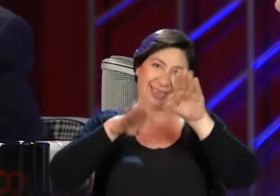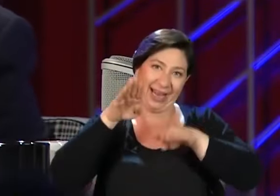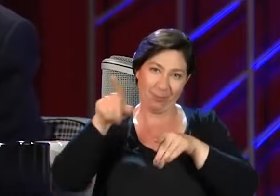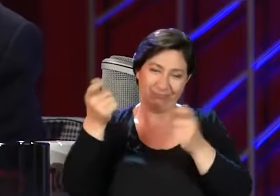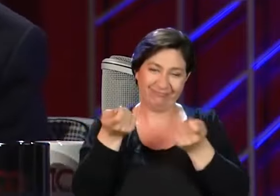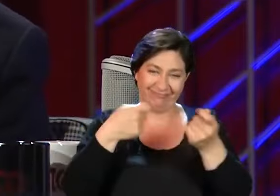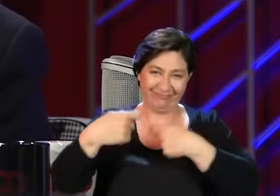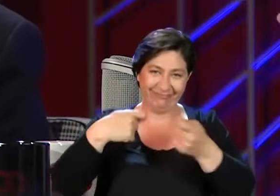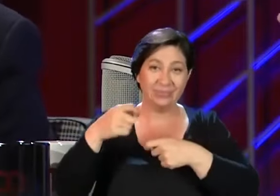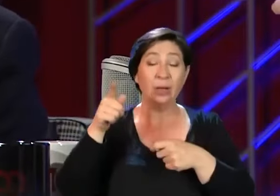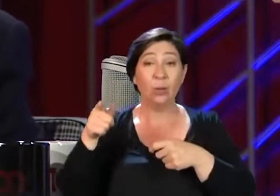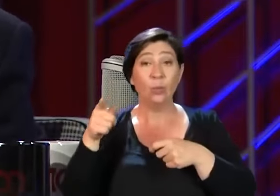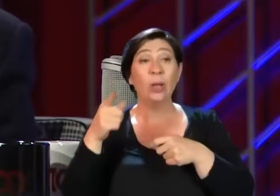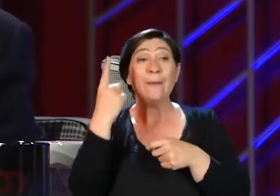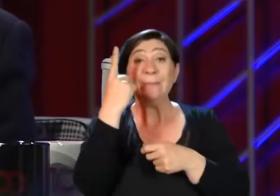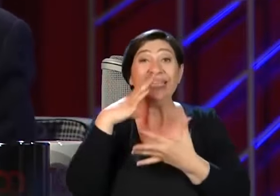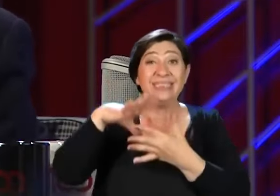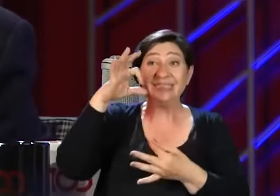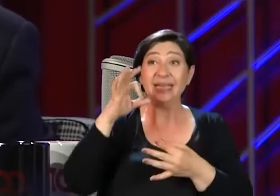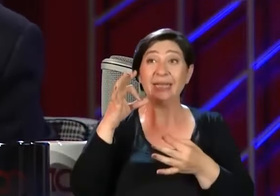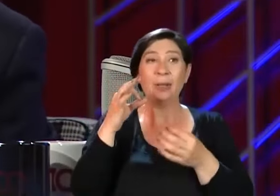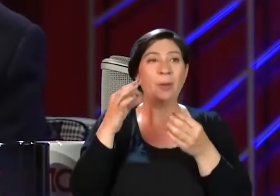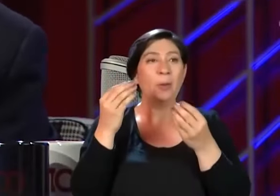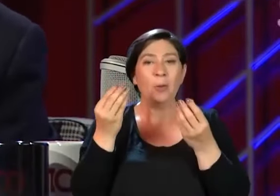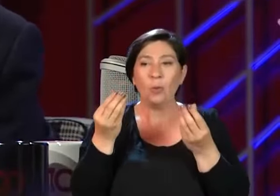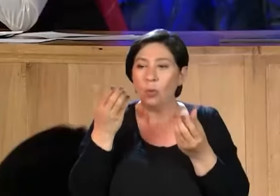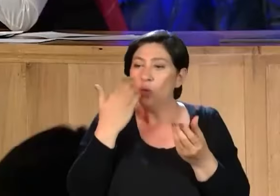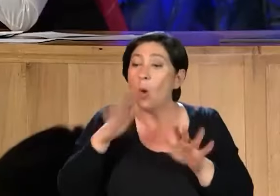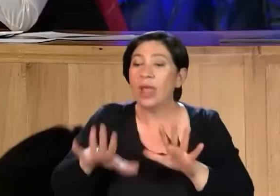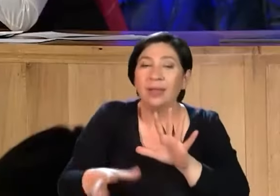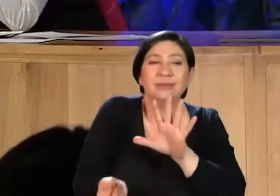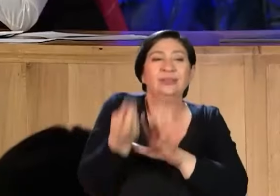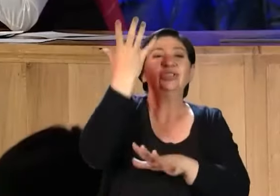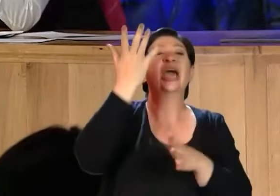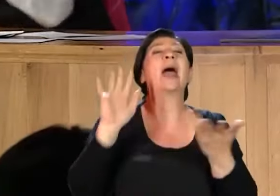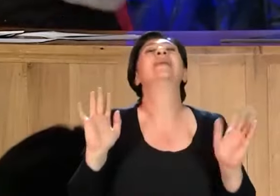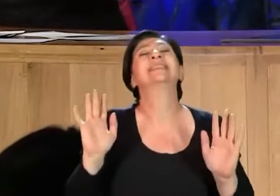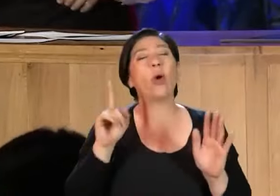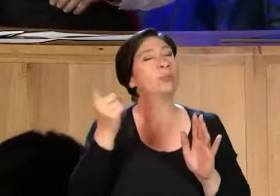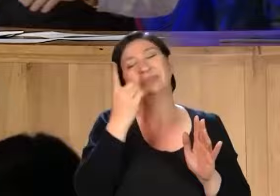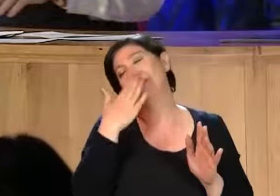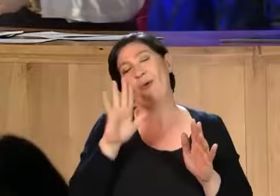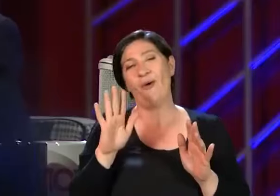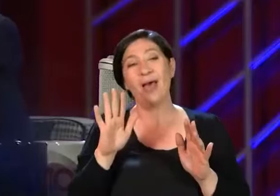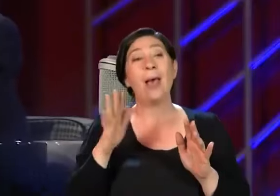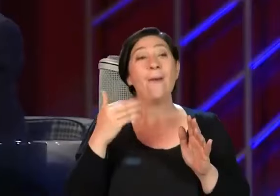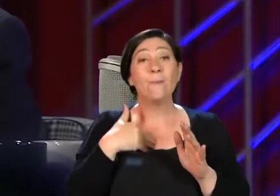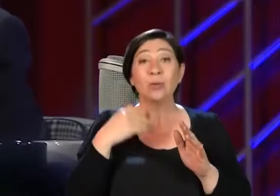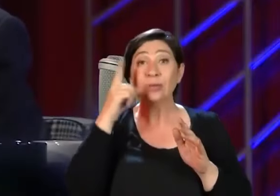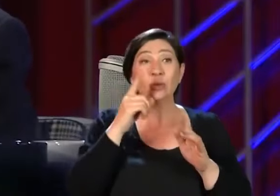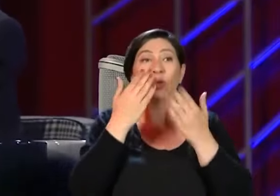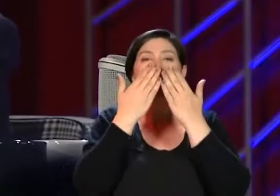sunan insanlar, bir insanı prototip gibi yoktan var edemezler. Öyle bir şey yok zaten. Dolayısıyla ben